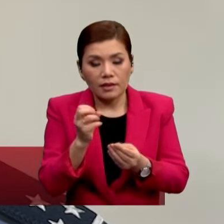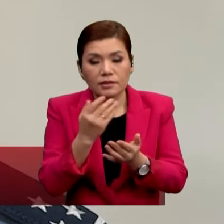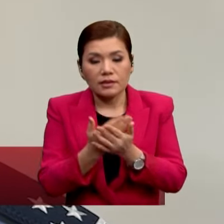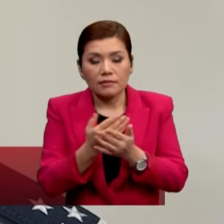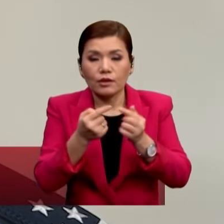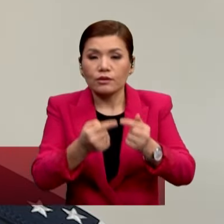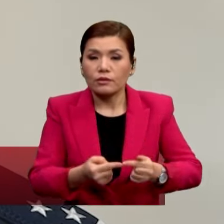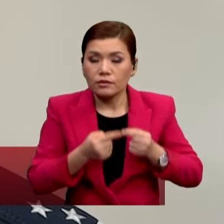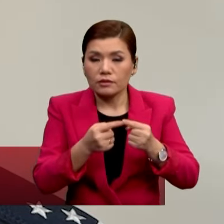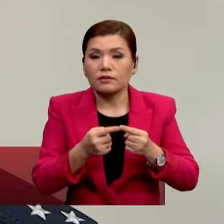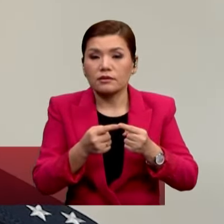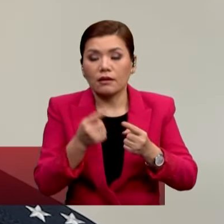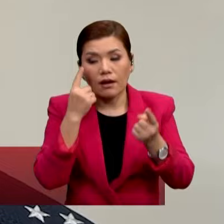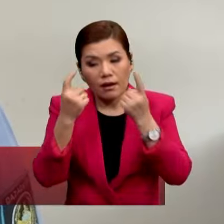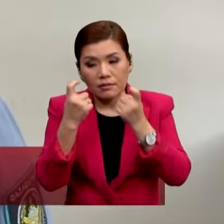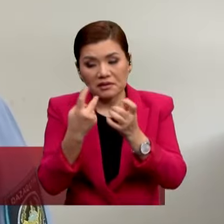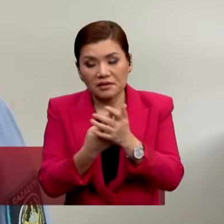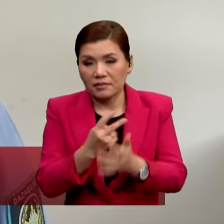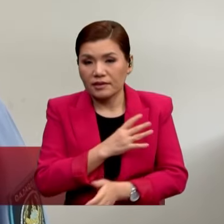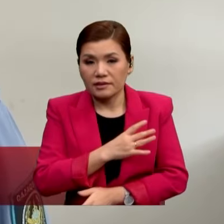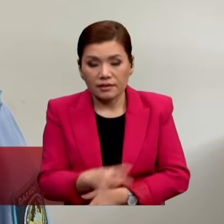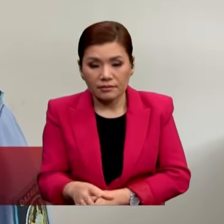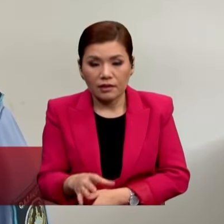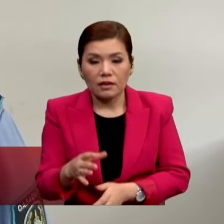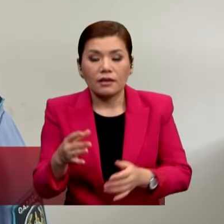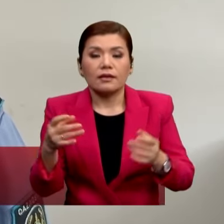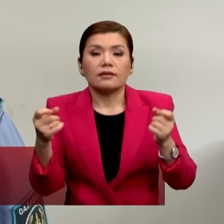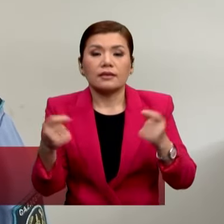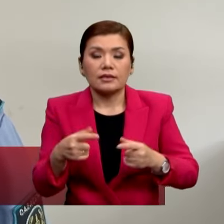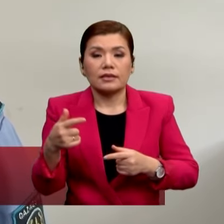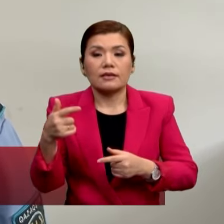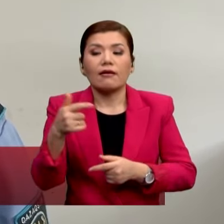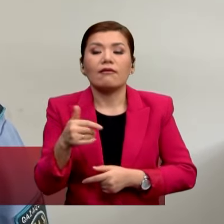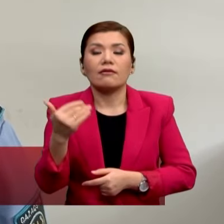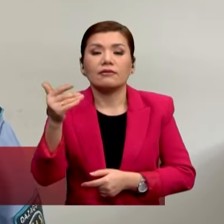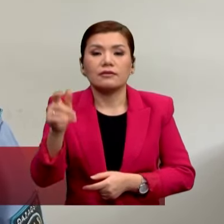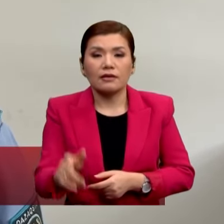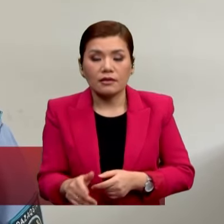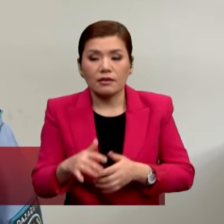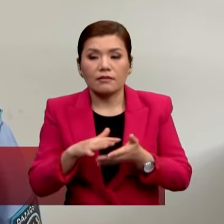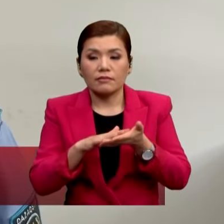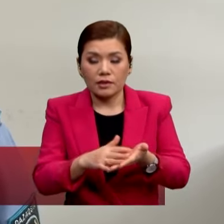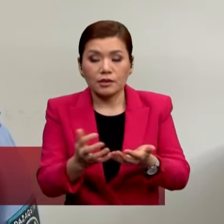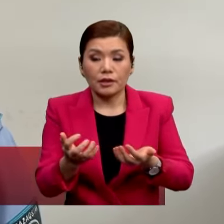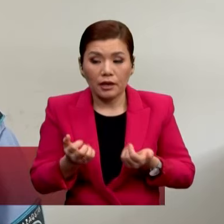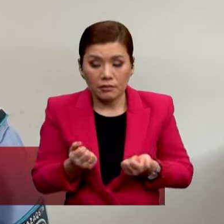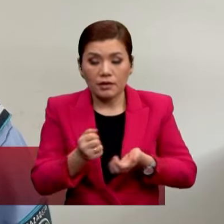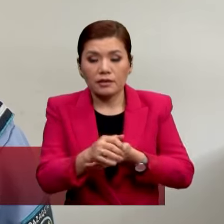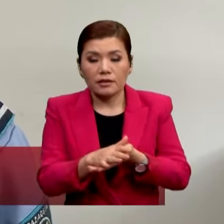соны нақты ақпарат көрсетпей тұр. Енді тиісті мына азаматтан құжат арызын қабылдап, содан